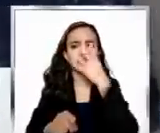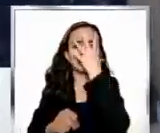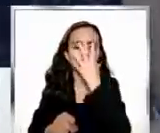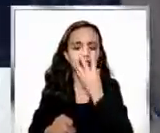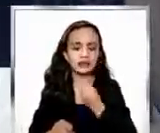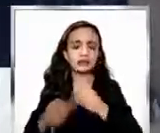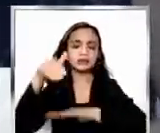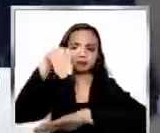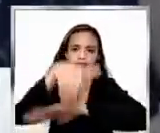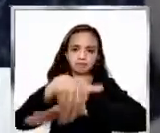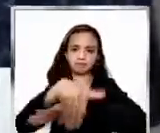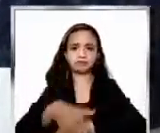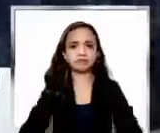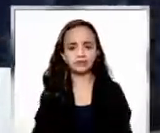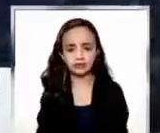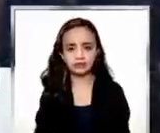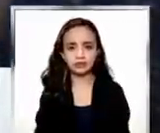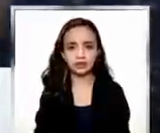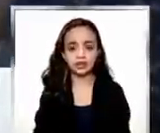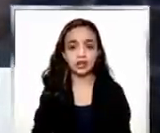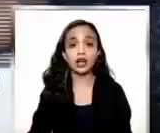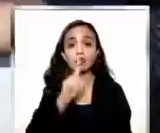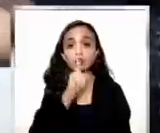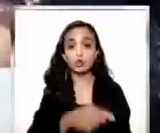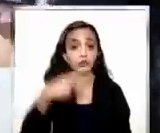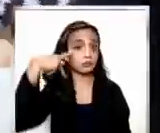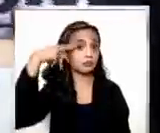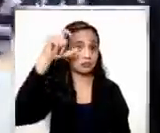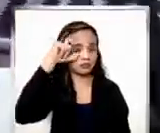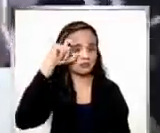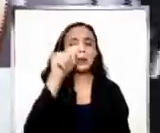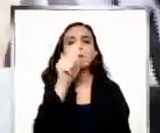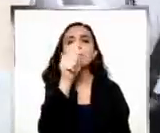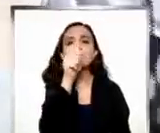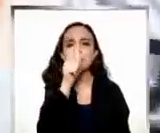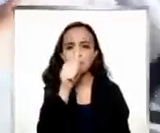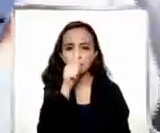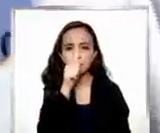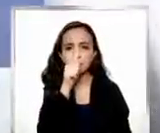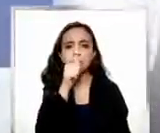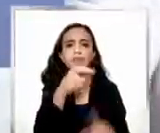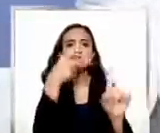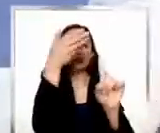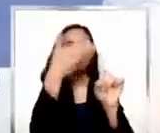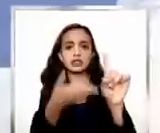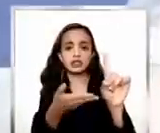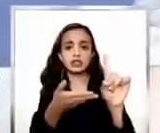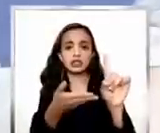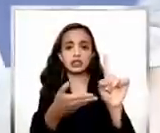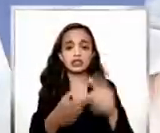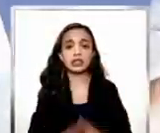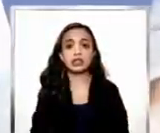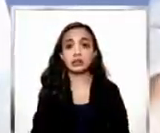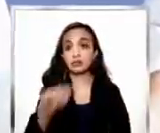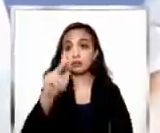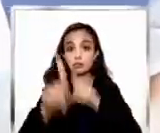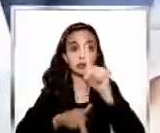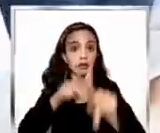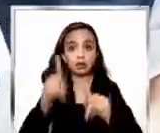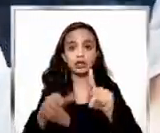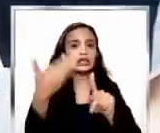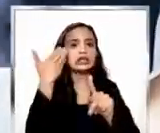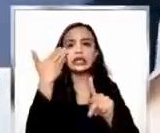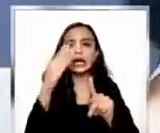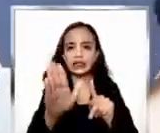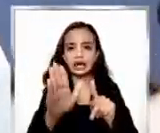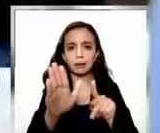Dahil pribadong tao raw si dating Pangulong Noynoy, hindi raw nalaman ng publikong bago pa magkapandemya ay labas-masok na ito